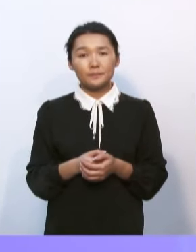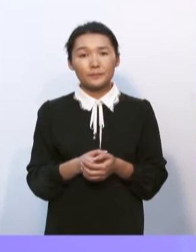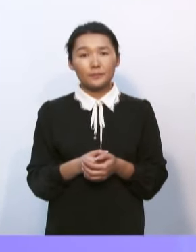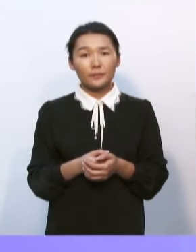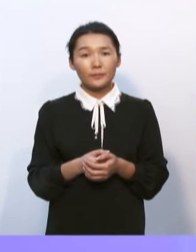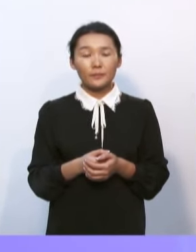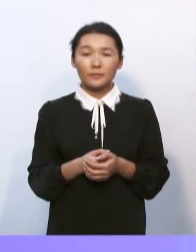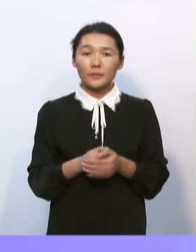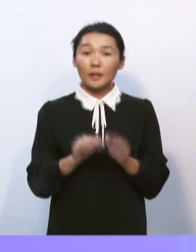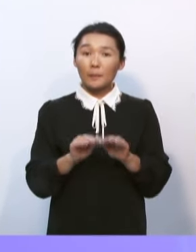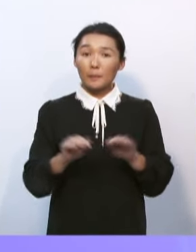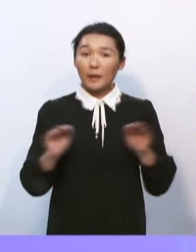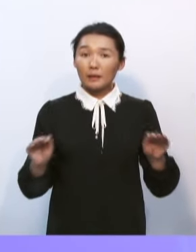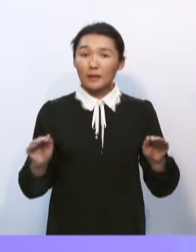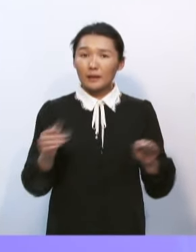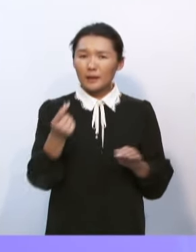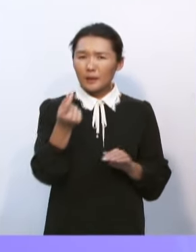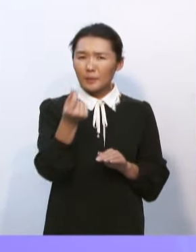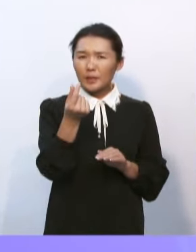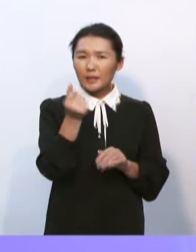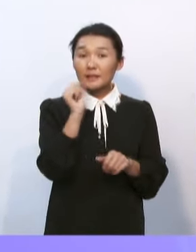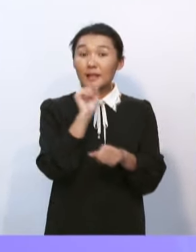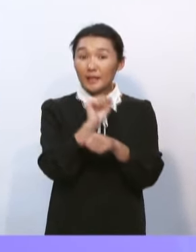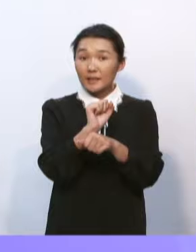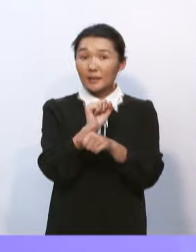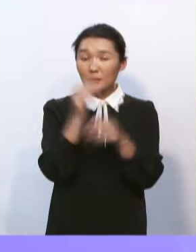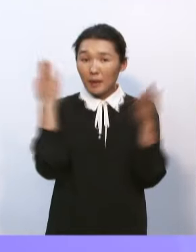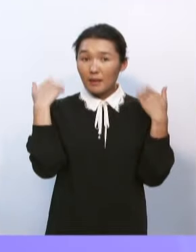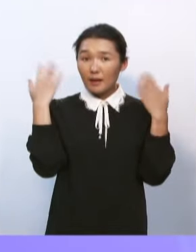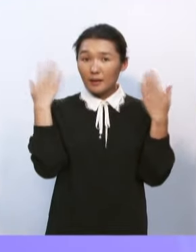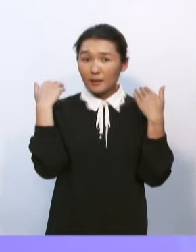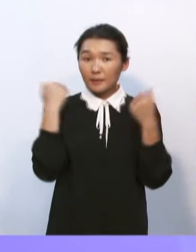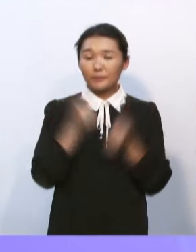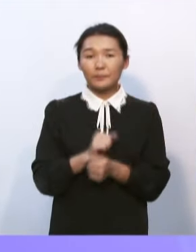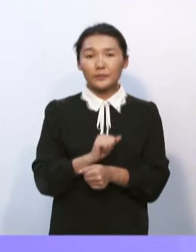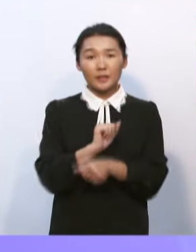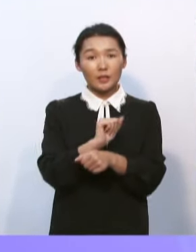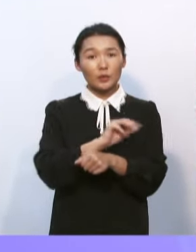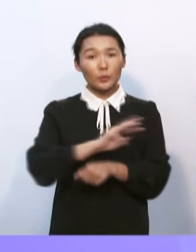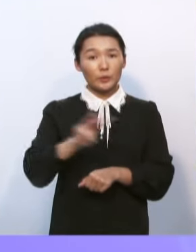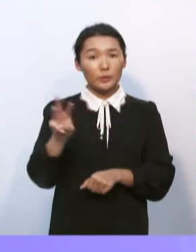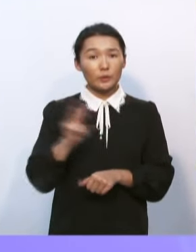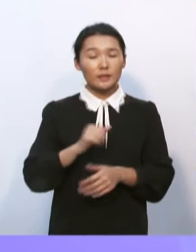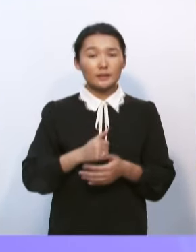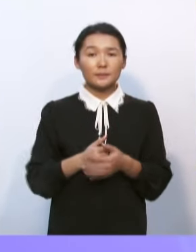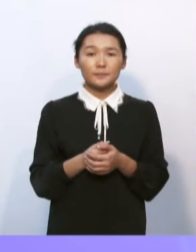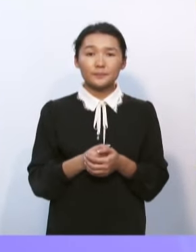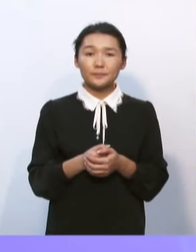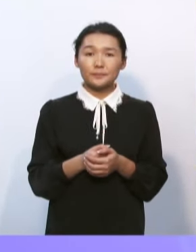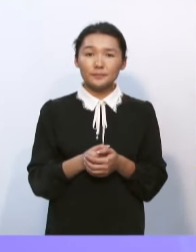Кана балдар, бир аз эс алып алалы. Тыныгуу минутасы.